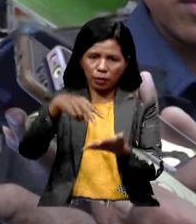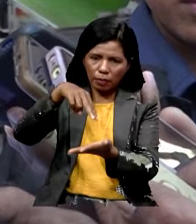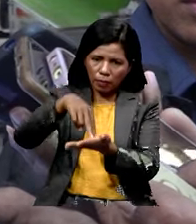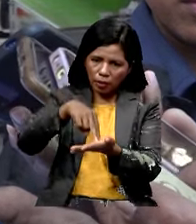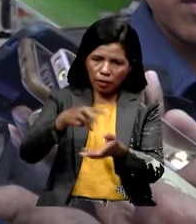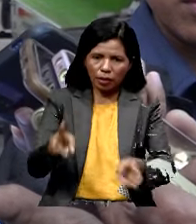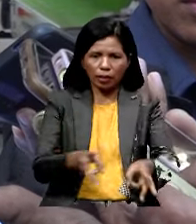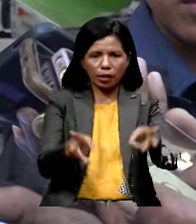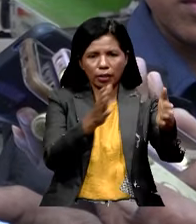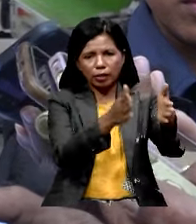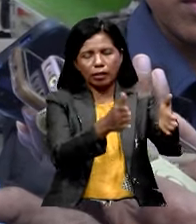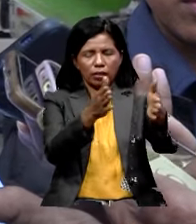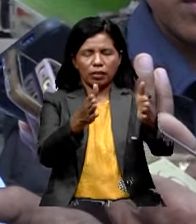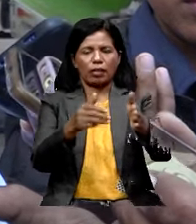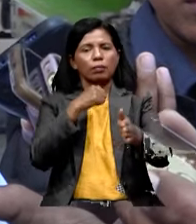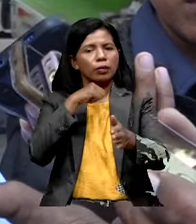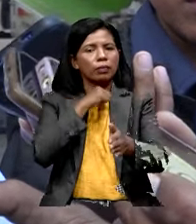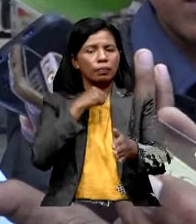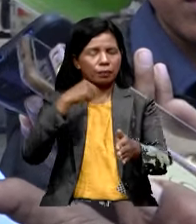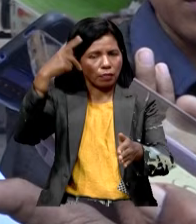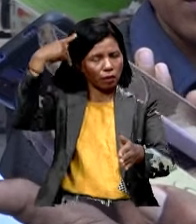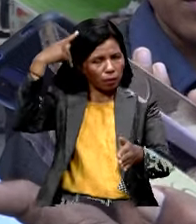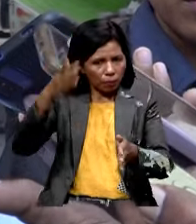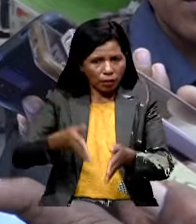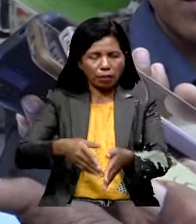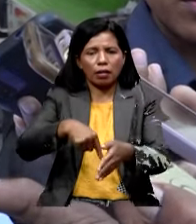da daun ita fo logistik fo hela